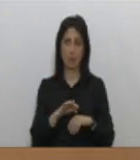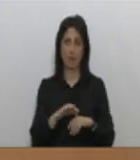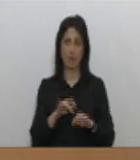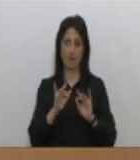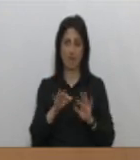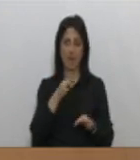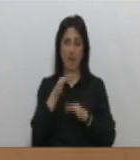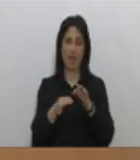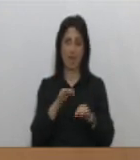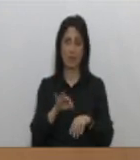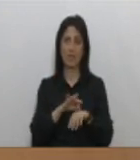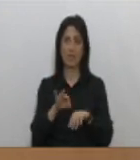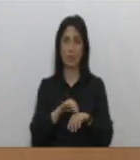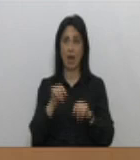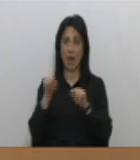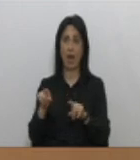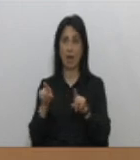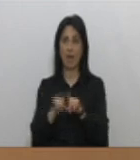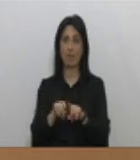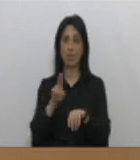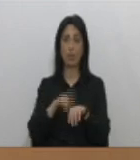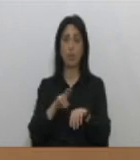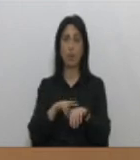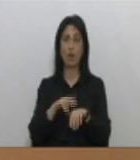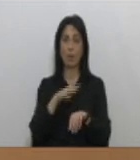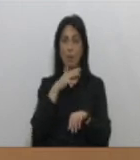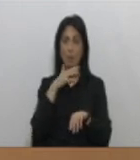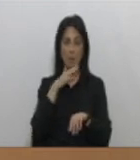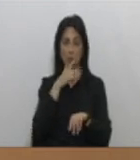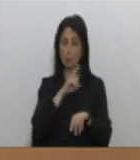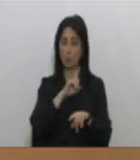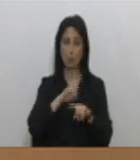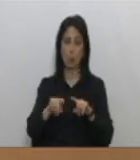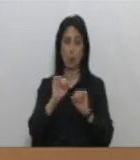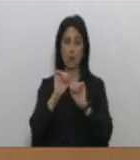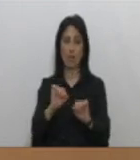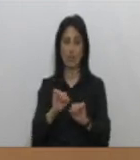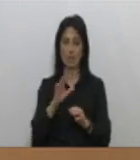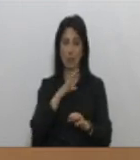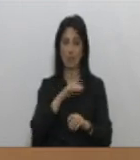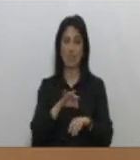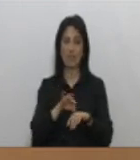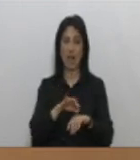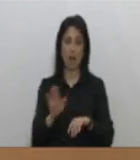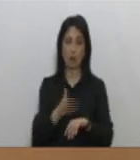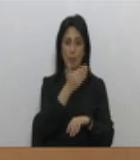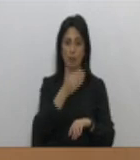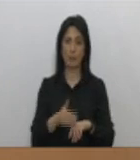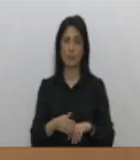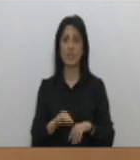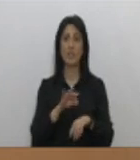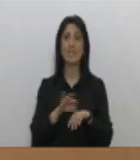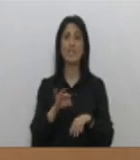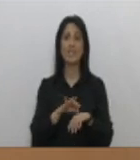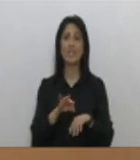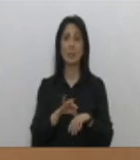vreagirebt zaladobaze da akats policiam droulat imokmenda da daitsva es adamianebi ძალადობისგან.